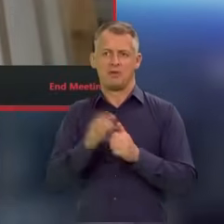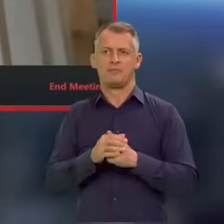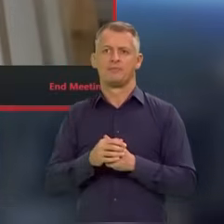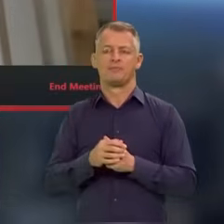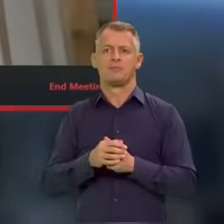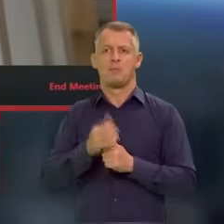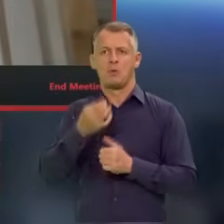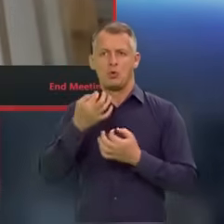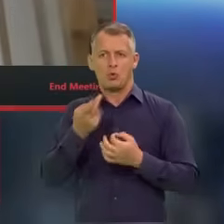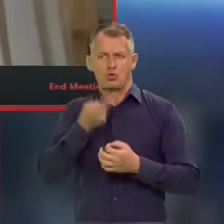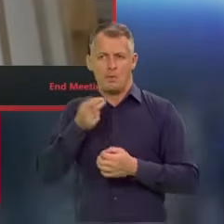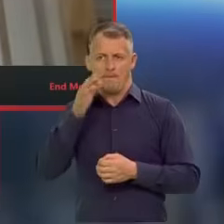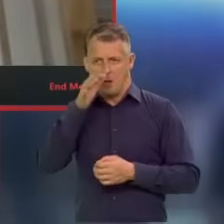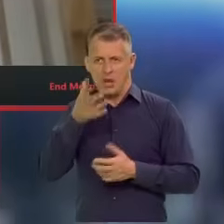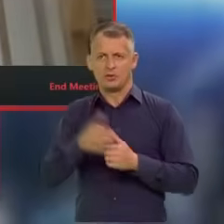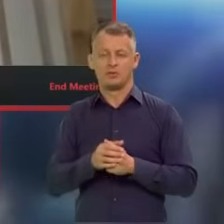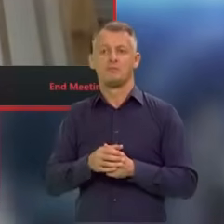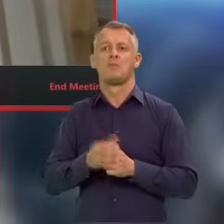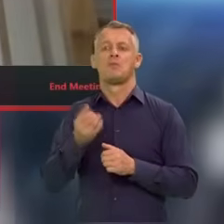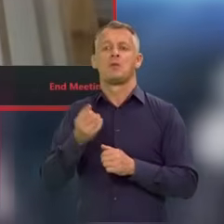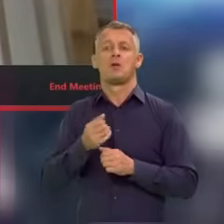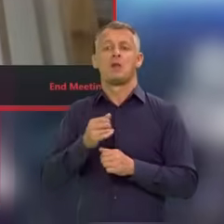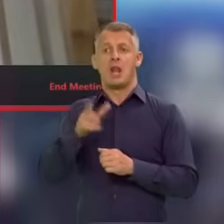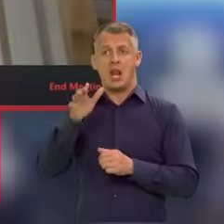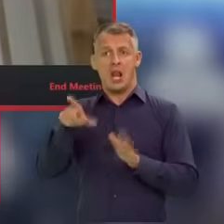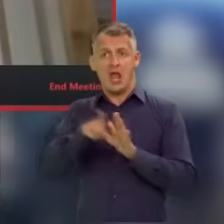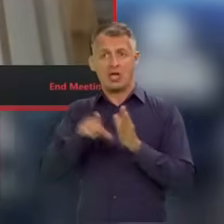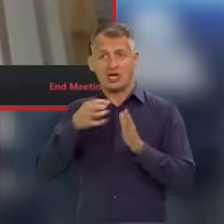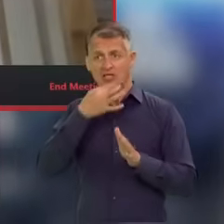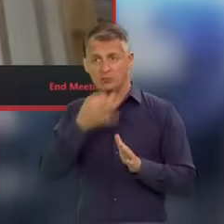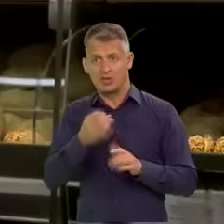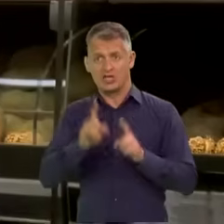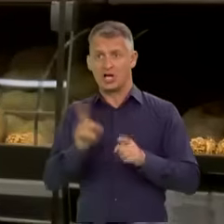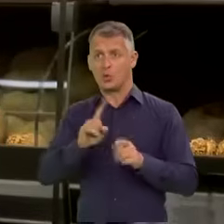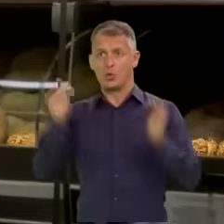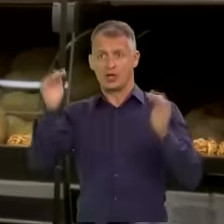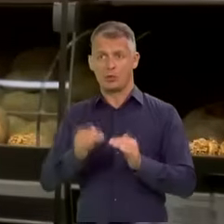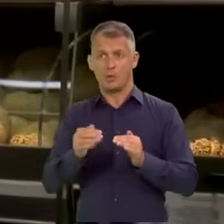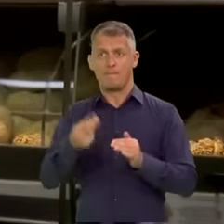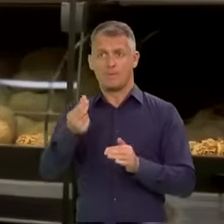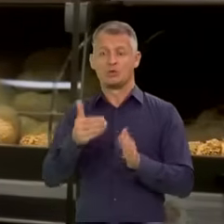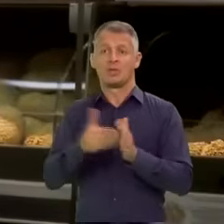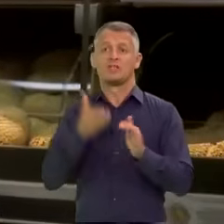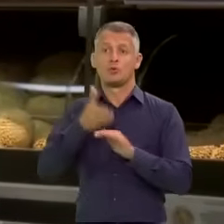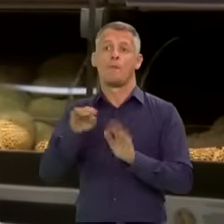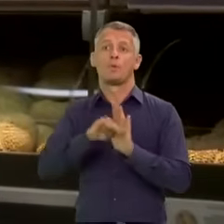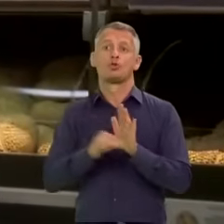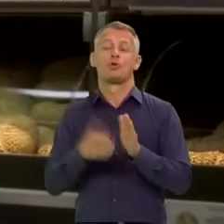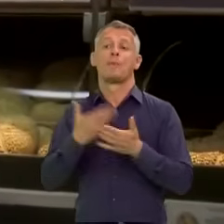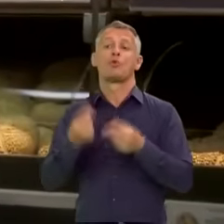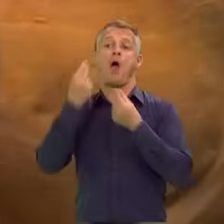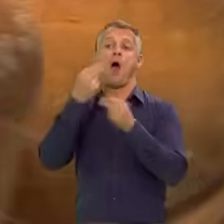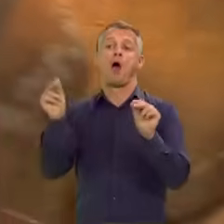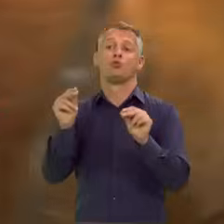acum îl reduc la 180 de grame, legea spune că dacă nu reduc prețul, trebuie să intru în procedura asta de semnalizare